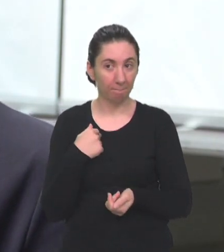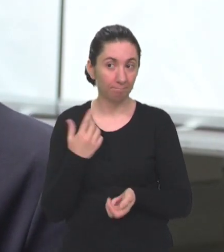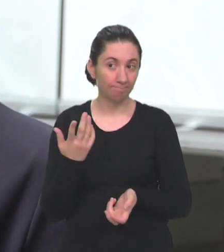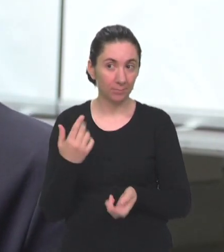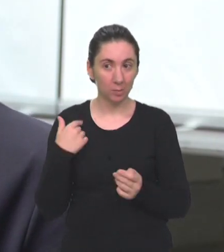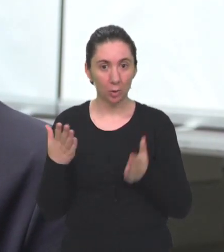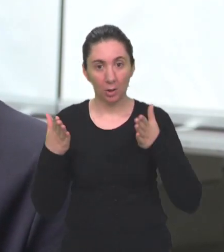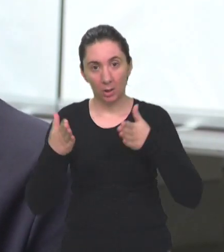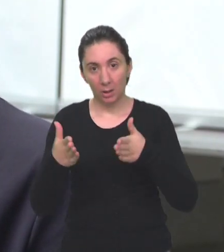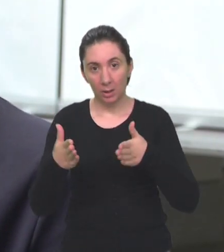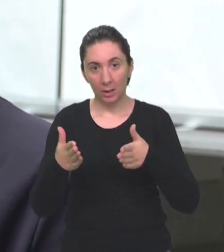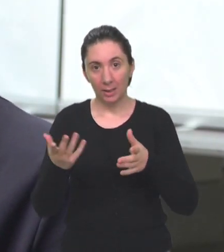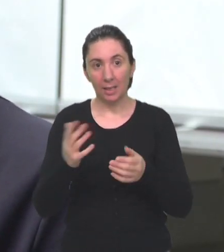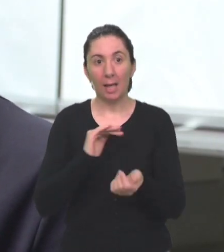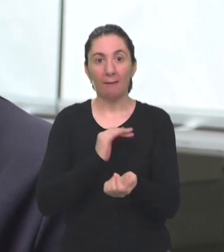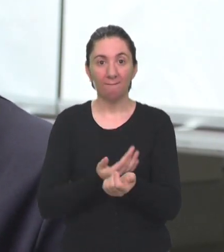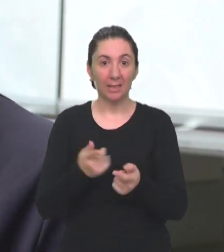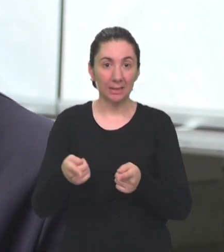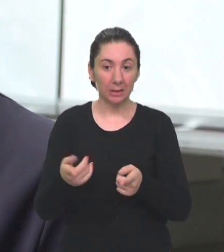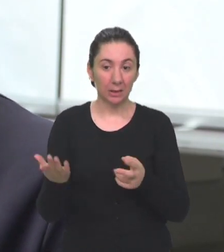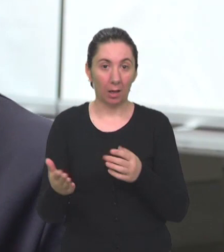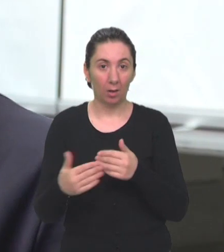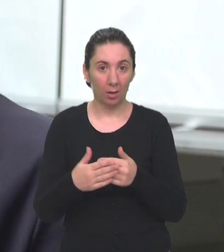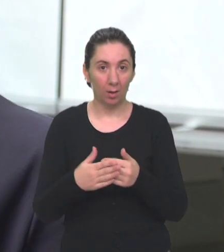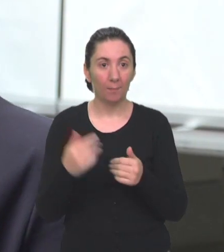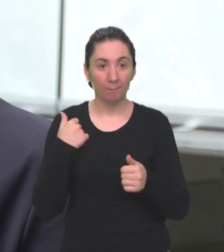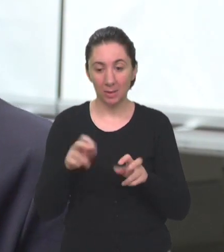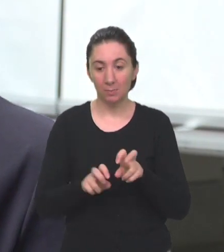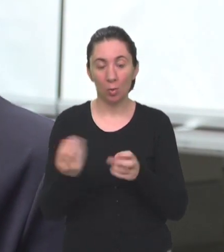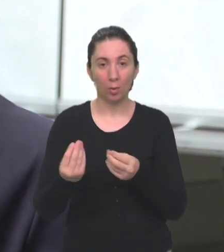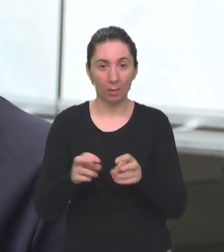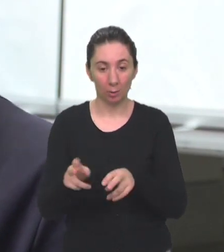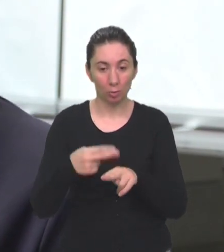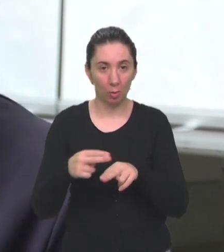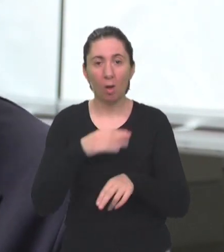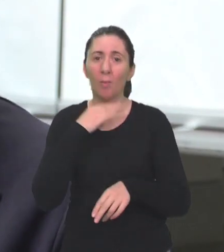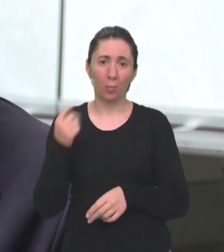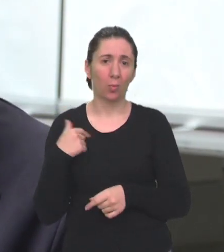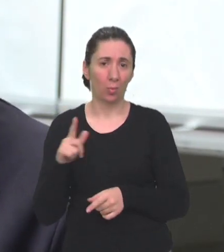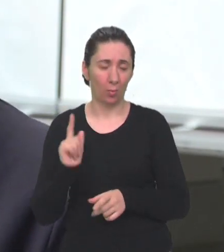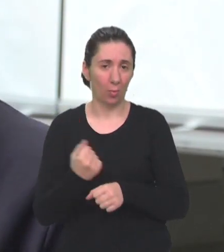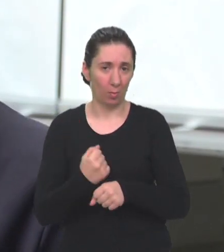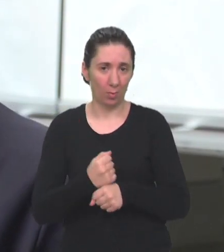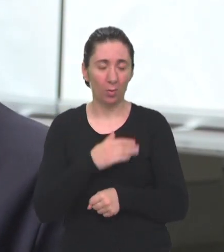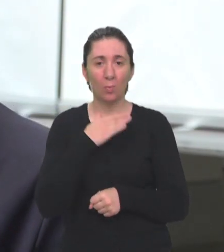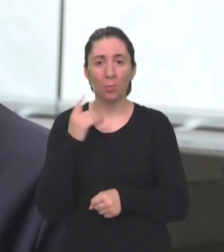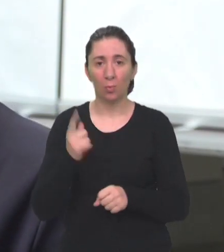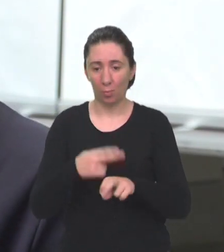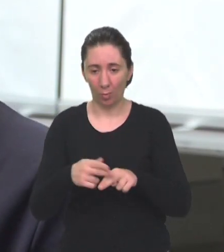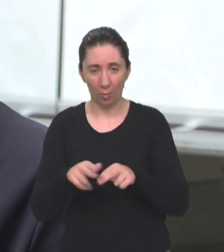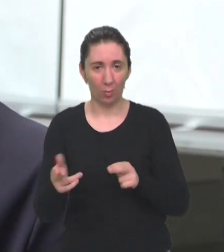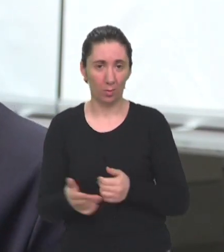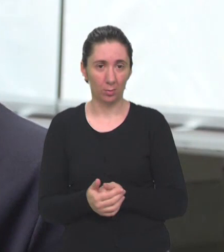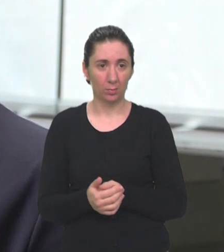mislim, fokusirali isključivo na fizičku pristupačnost i uklonili smo fizičke prepreke. Još nas puno toga očekuje da napravimo